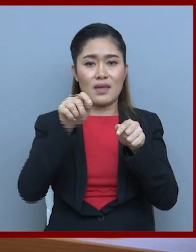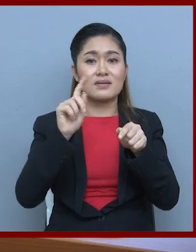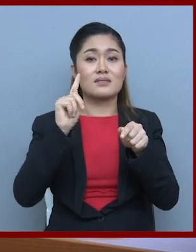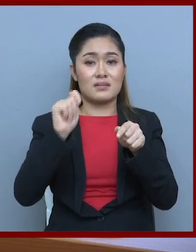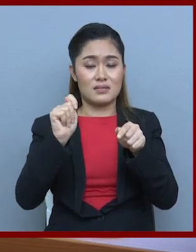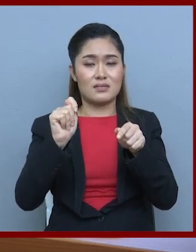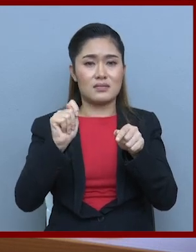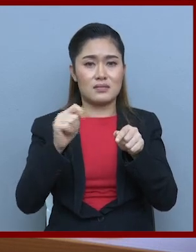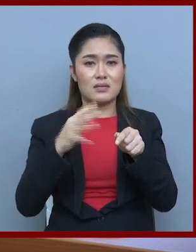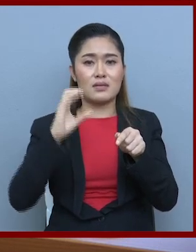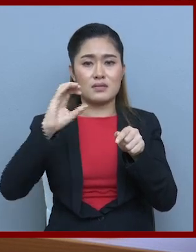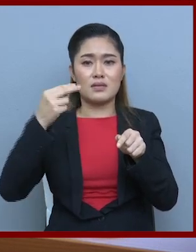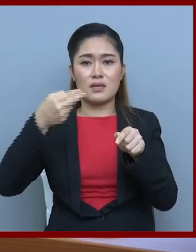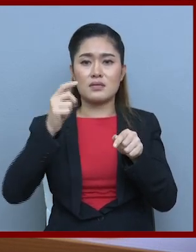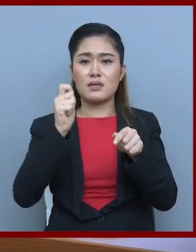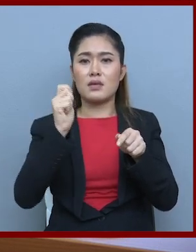text 1 change